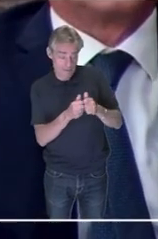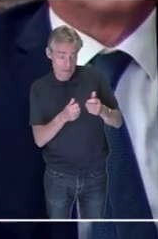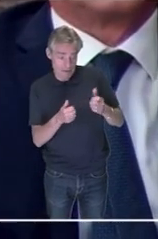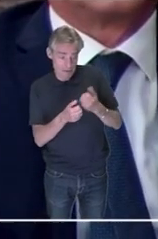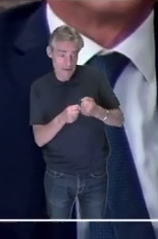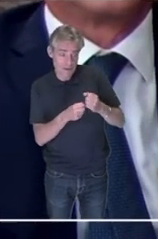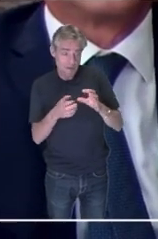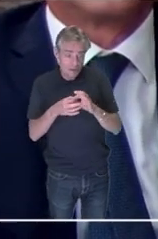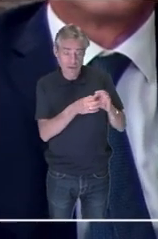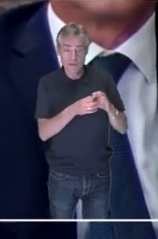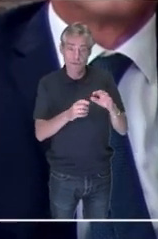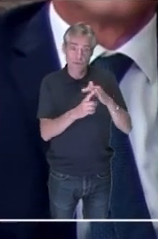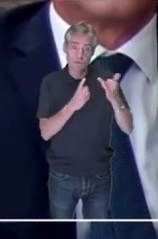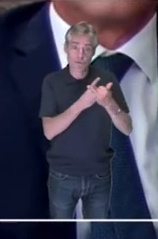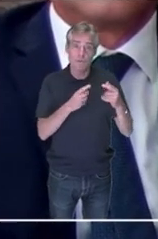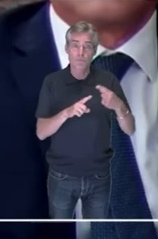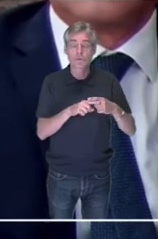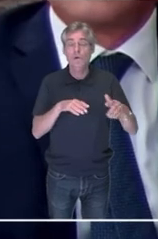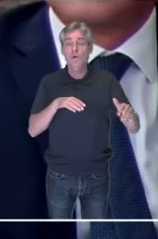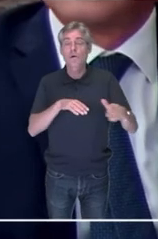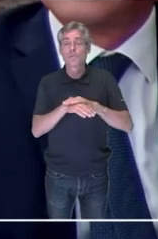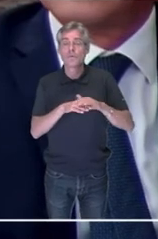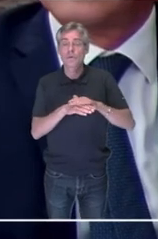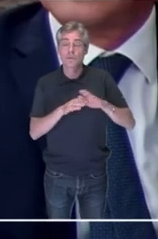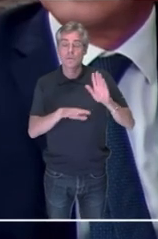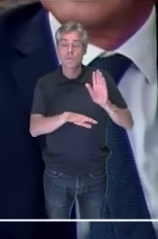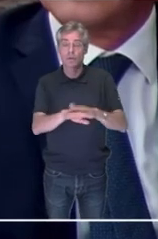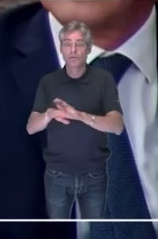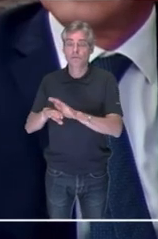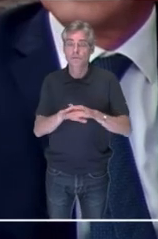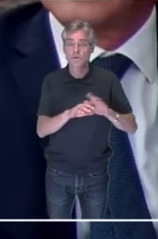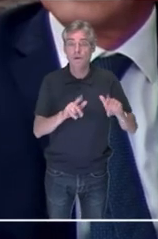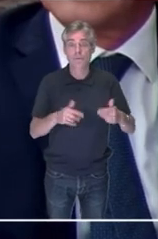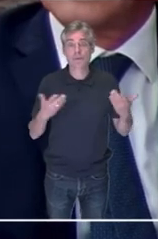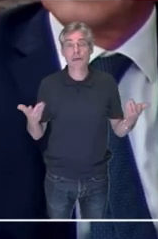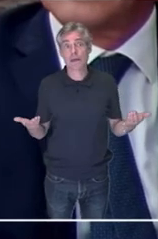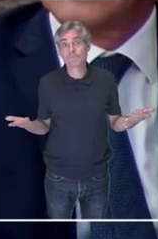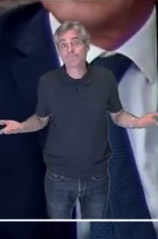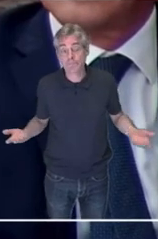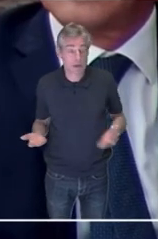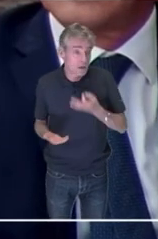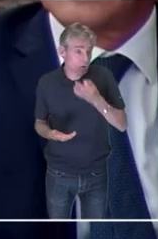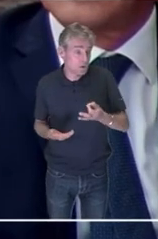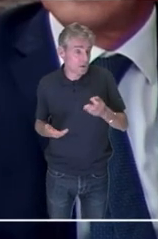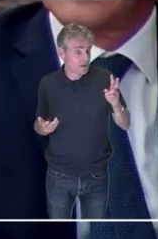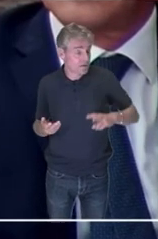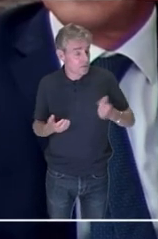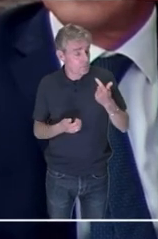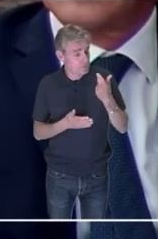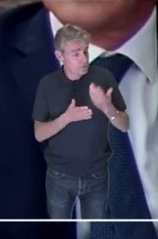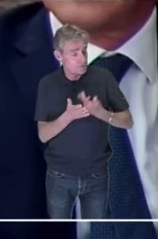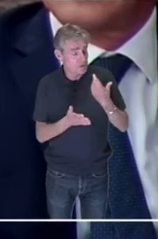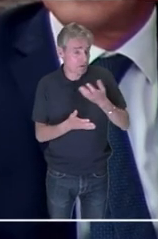sociale et une politique de prévention. Et là, Monsieur le maire, je l'ai dit de très nombreuses fois